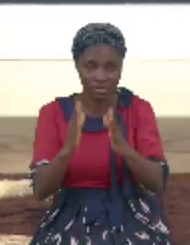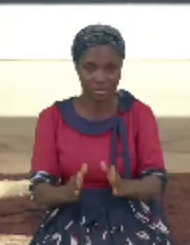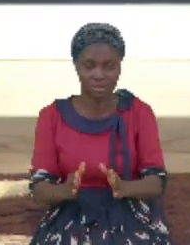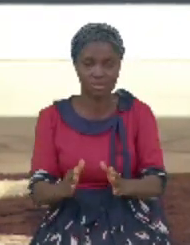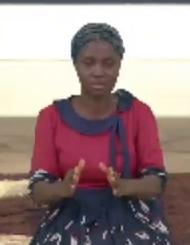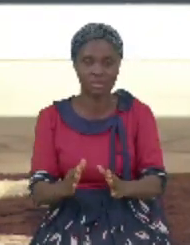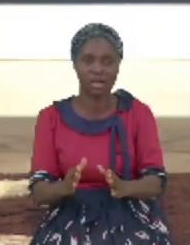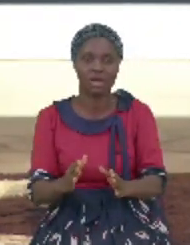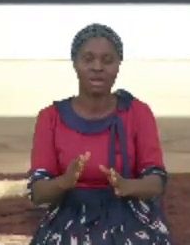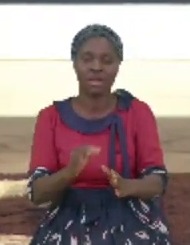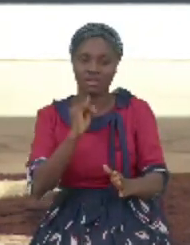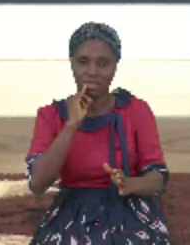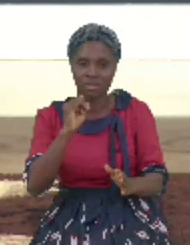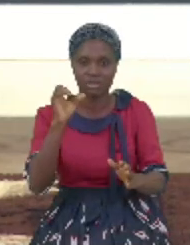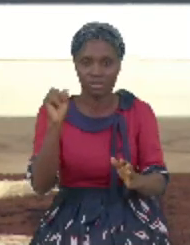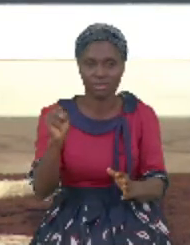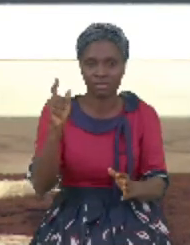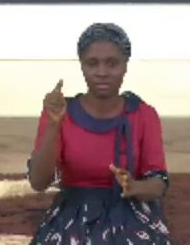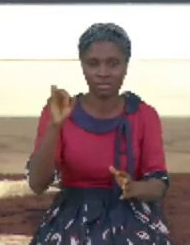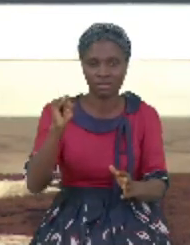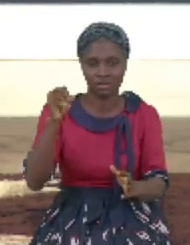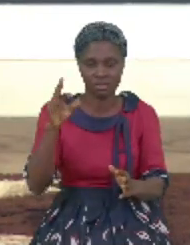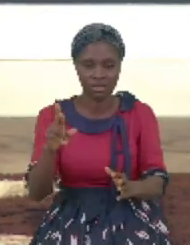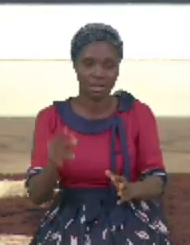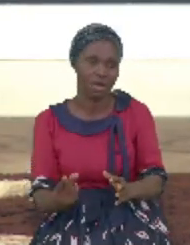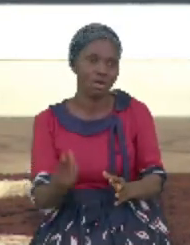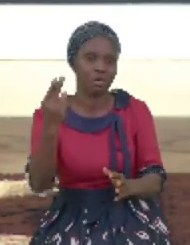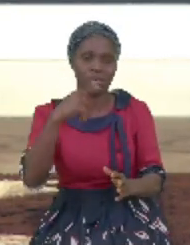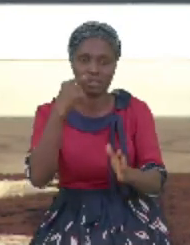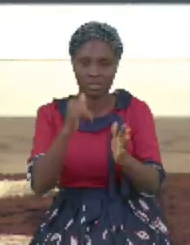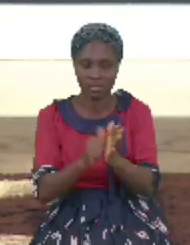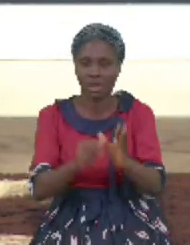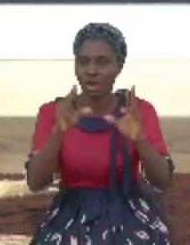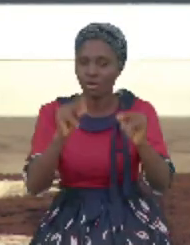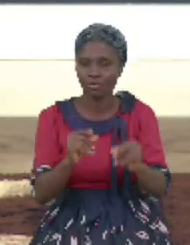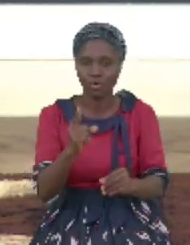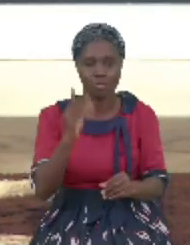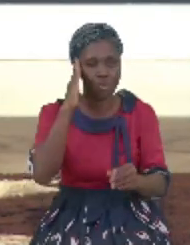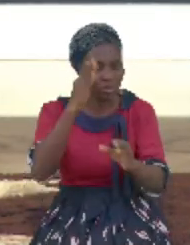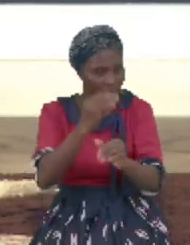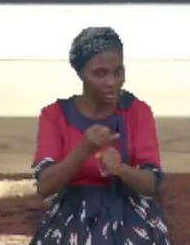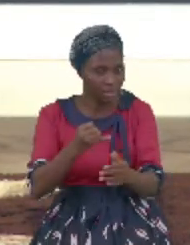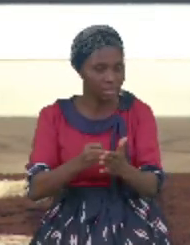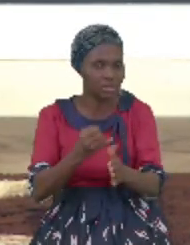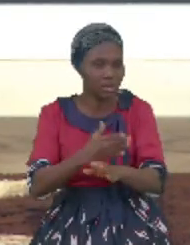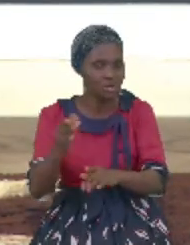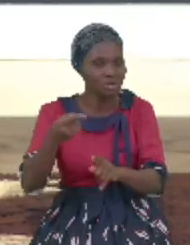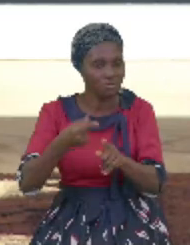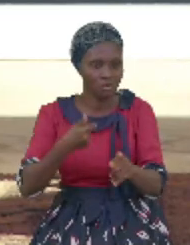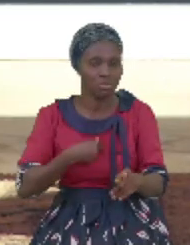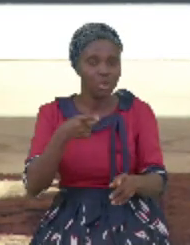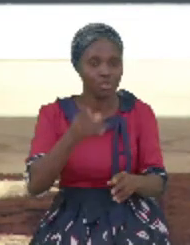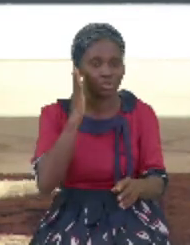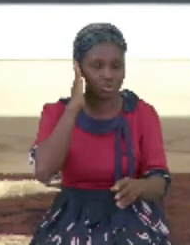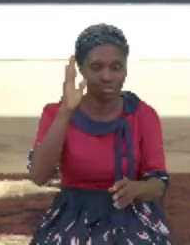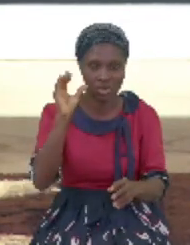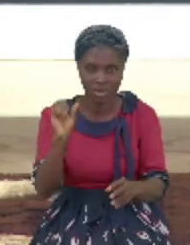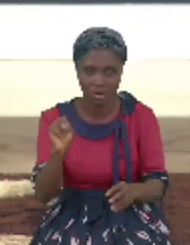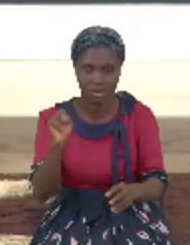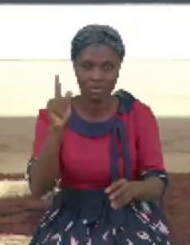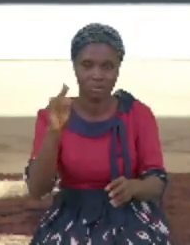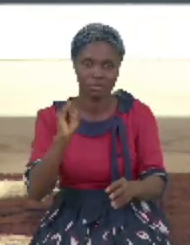le pécheur se réveille pour dire que oui, cela, le terrain, là, personne